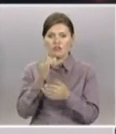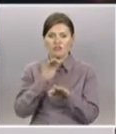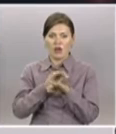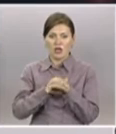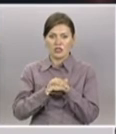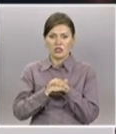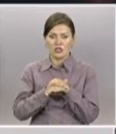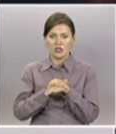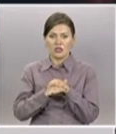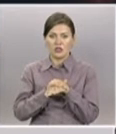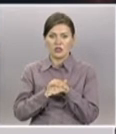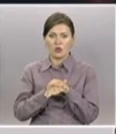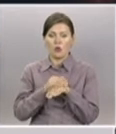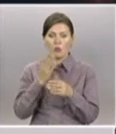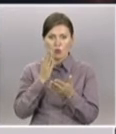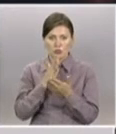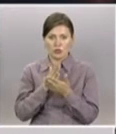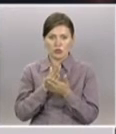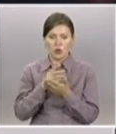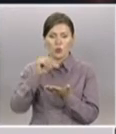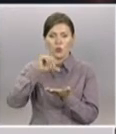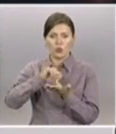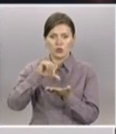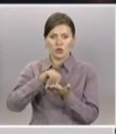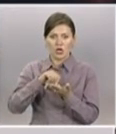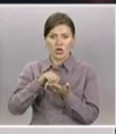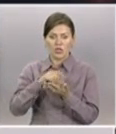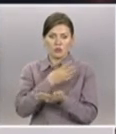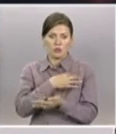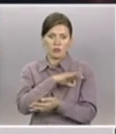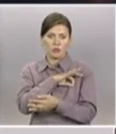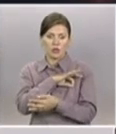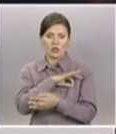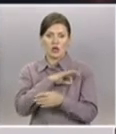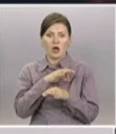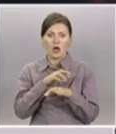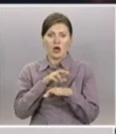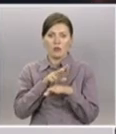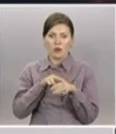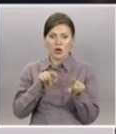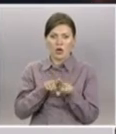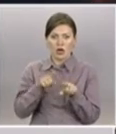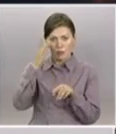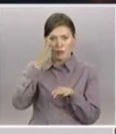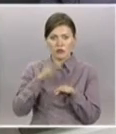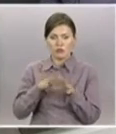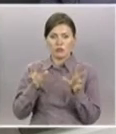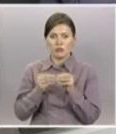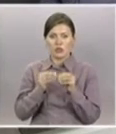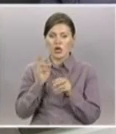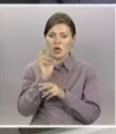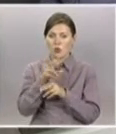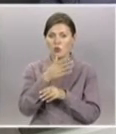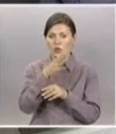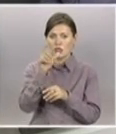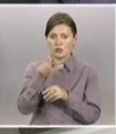фактілер болып жатса, участковлық инспекторлермен біздің акимат қызметкерлері барып ол